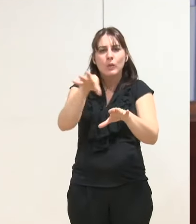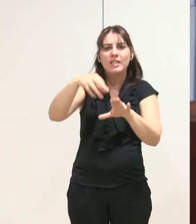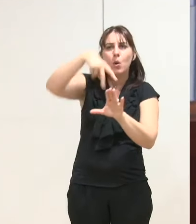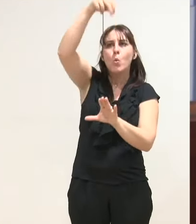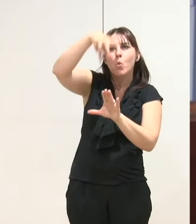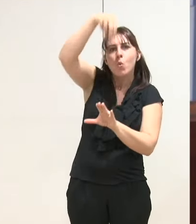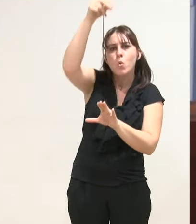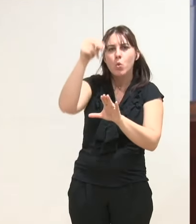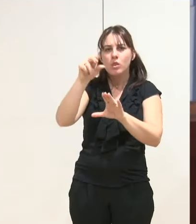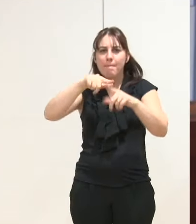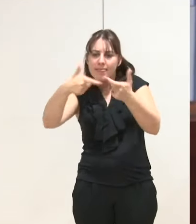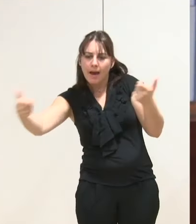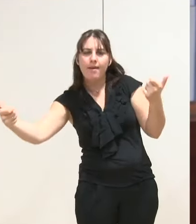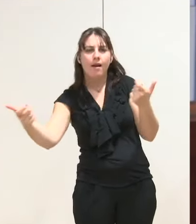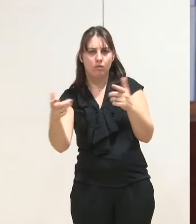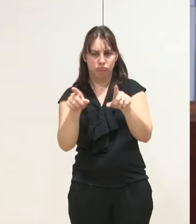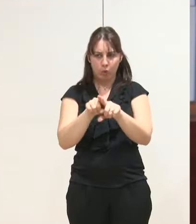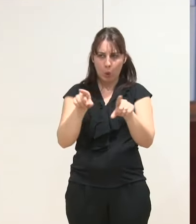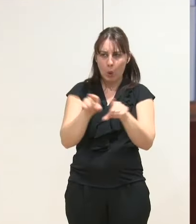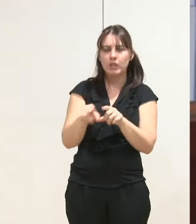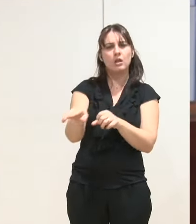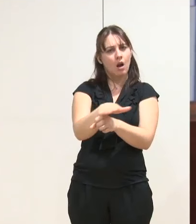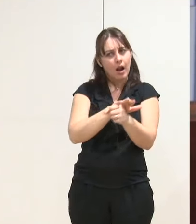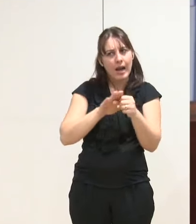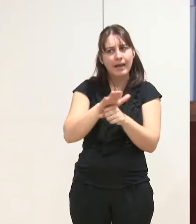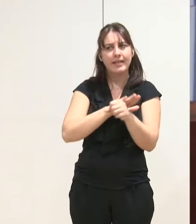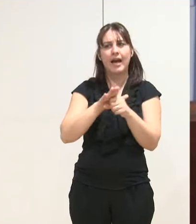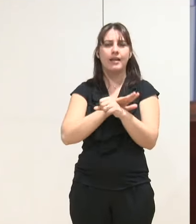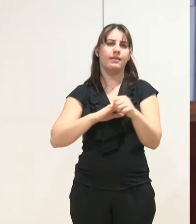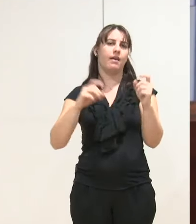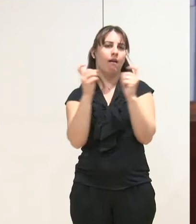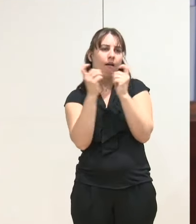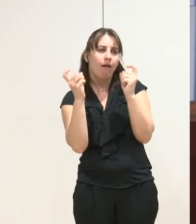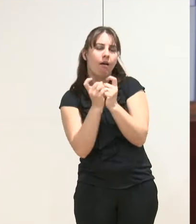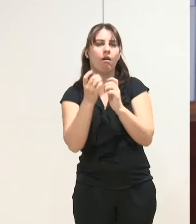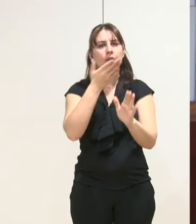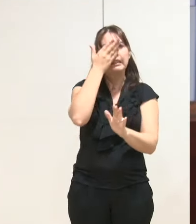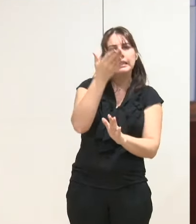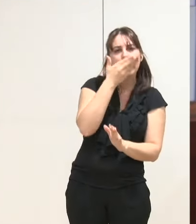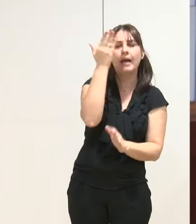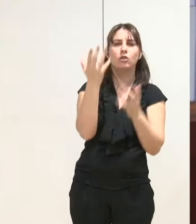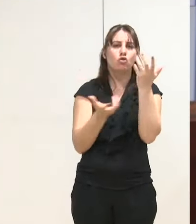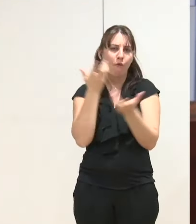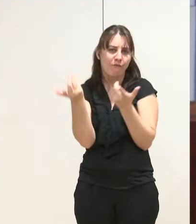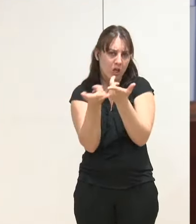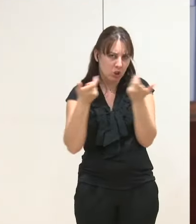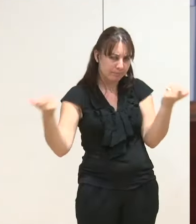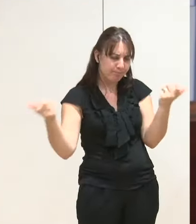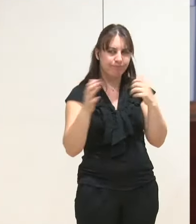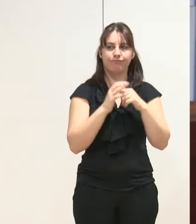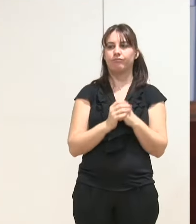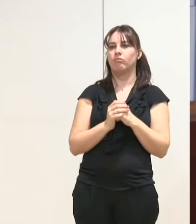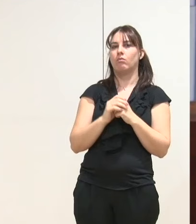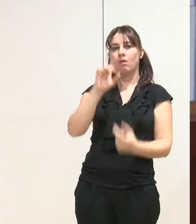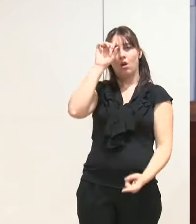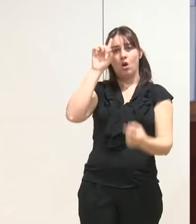cetera ainsi que l'intégralité des fluides la convention d'objectif